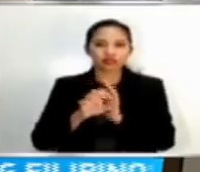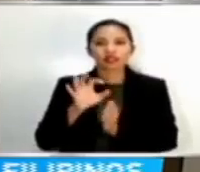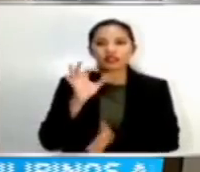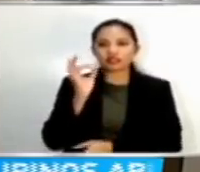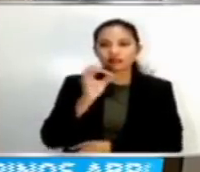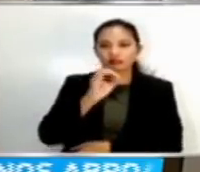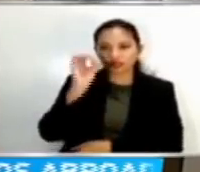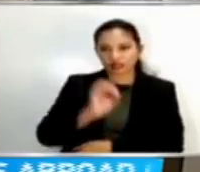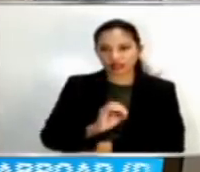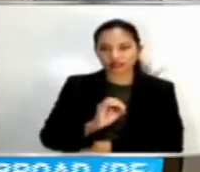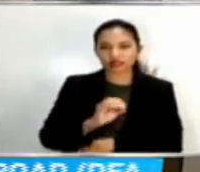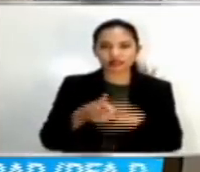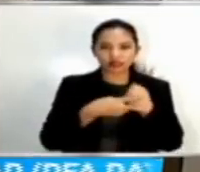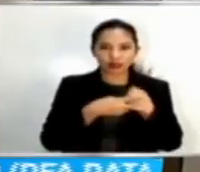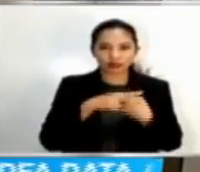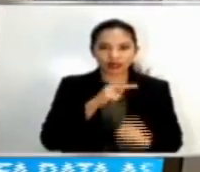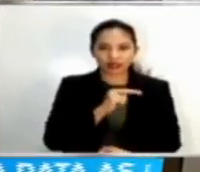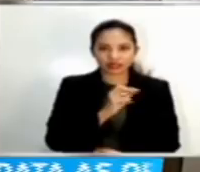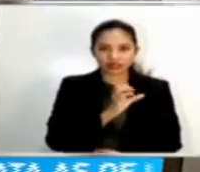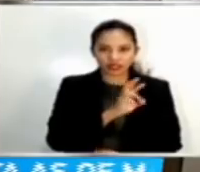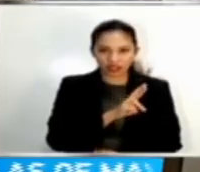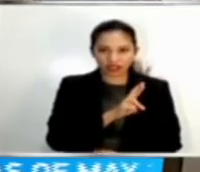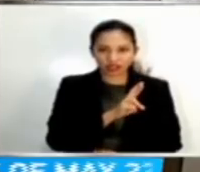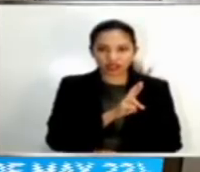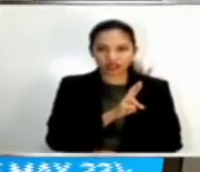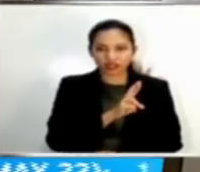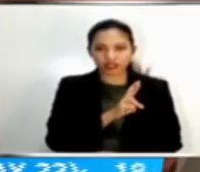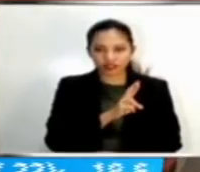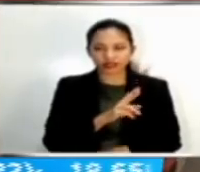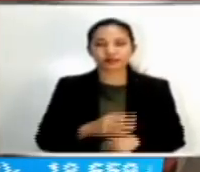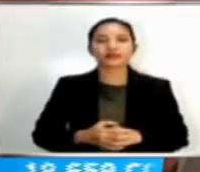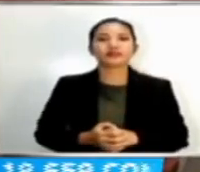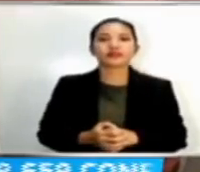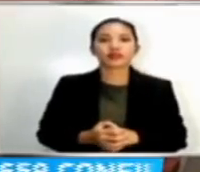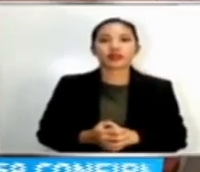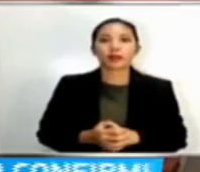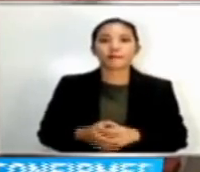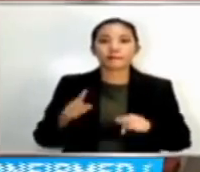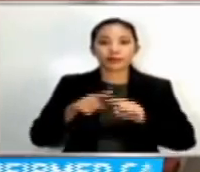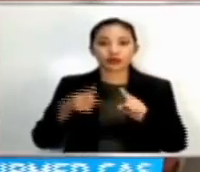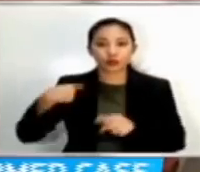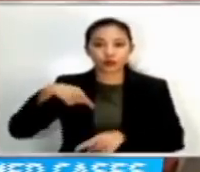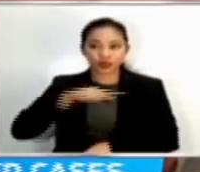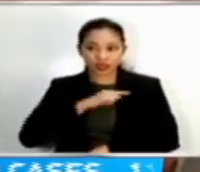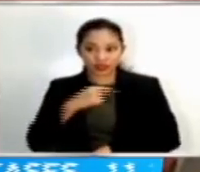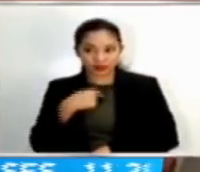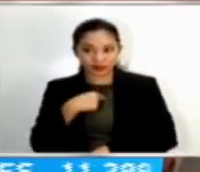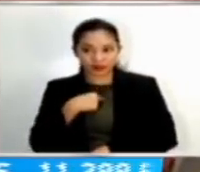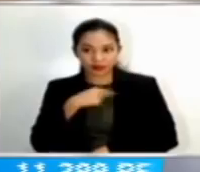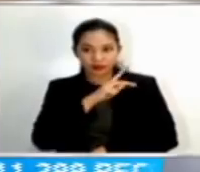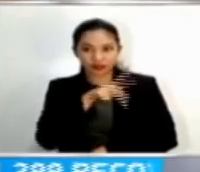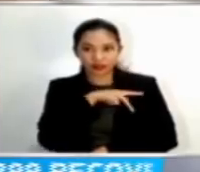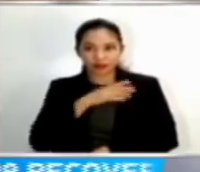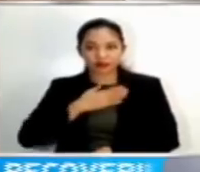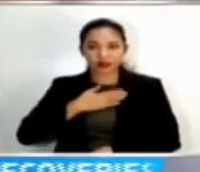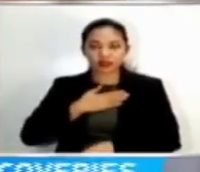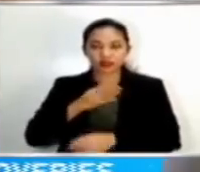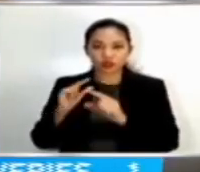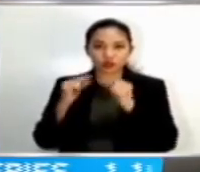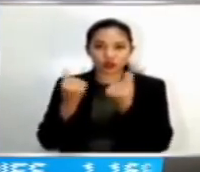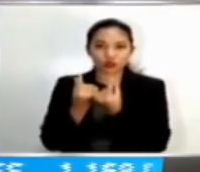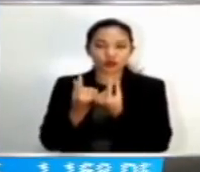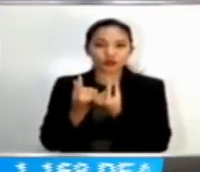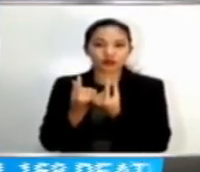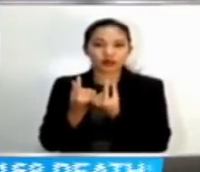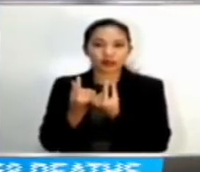based on a modeling simulation. Mm-mm. Sa amin naman, ako mismo, yung group ko, gumawa kami ng ibang